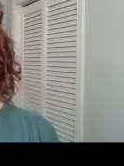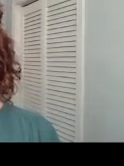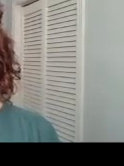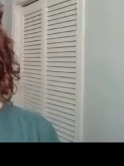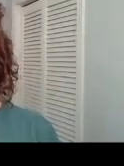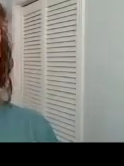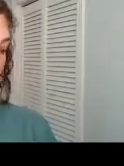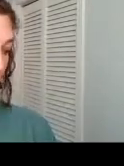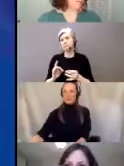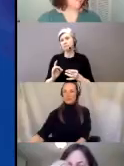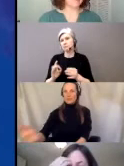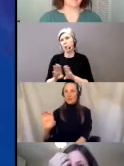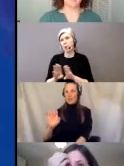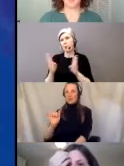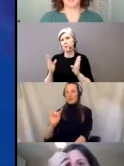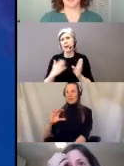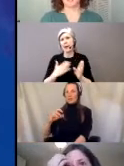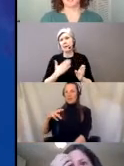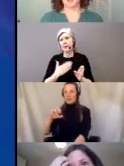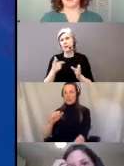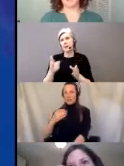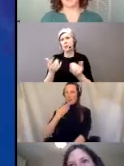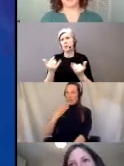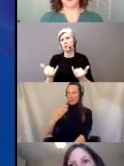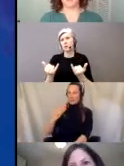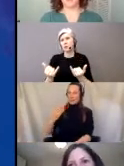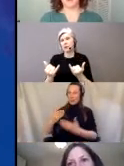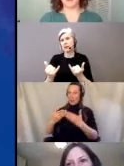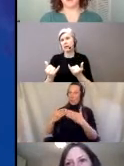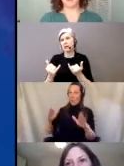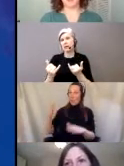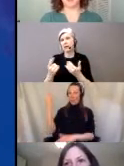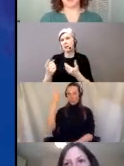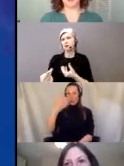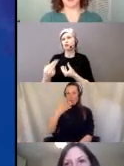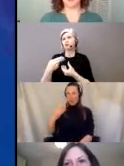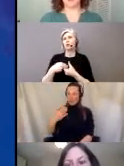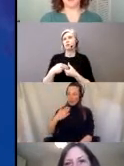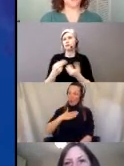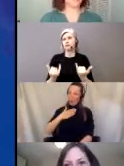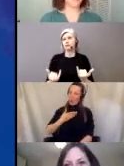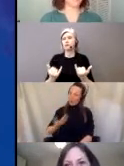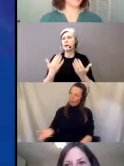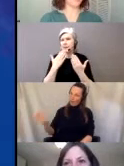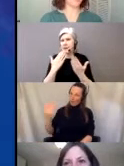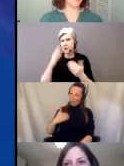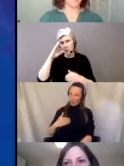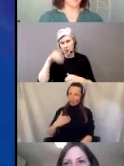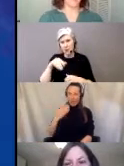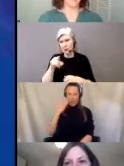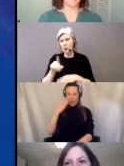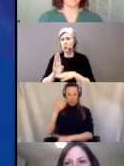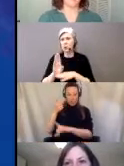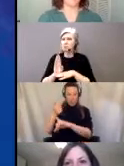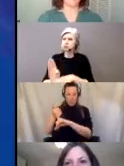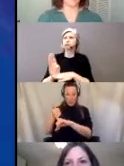pour avoir participé à l'ouverture de cette séance aujourd'hui. C'est vrai, nous sommes très heureux de vous avoir avec nous. Nous savons que vous avez peu